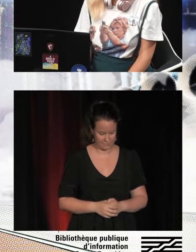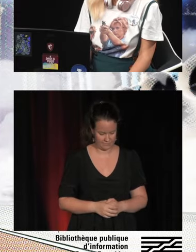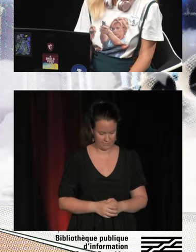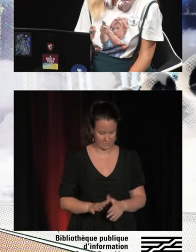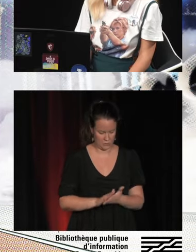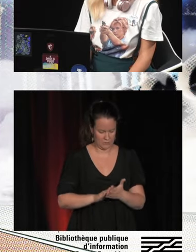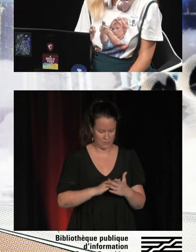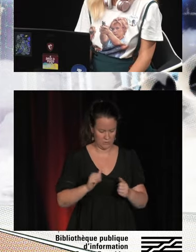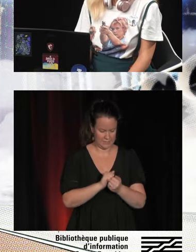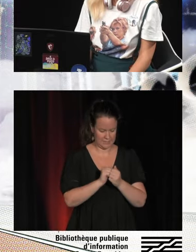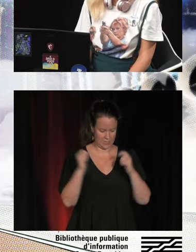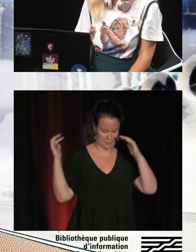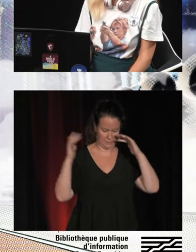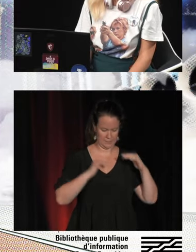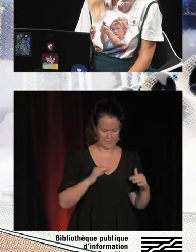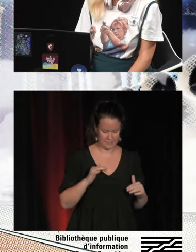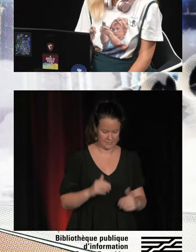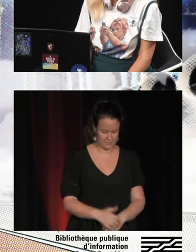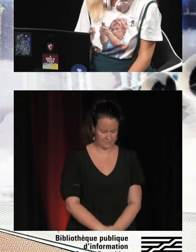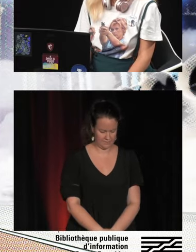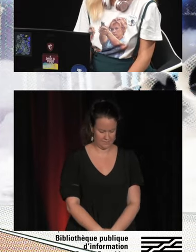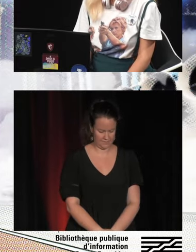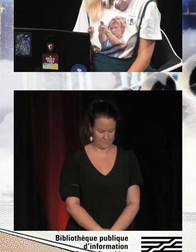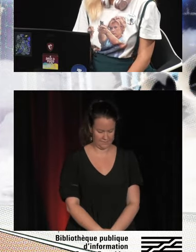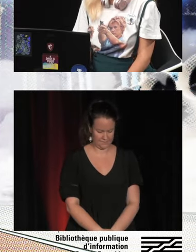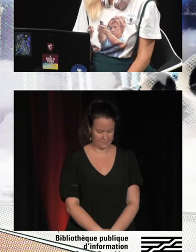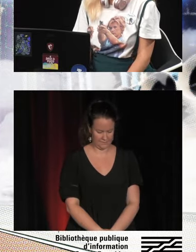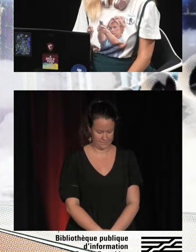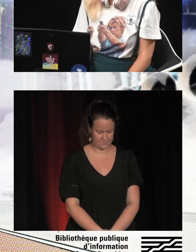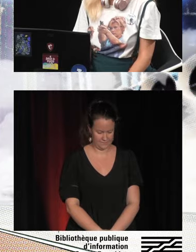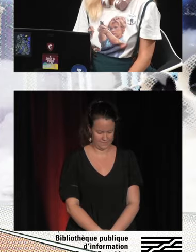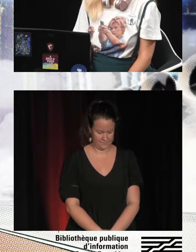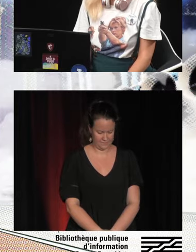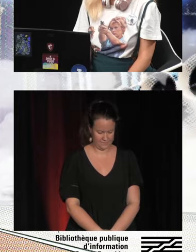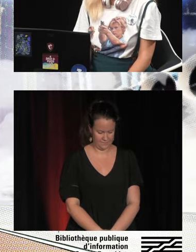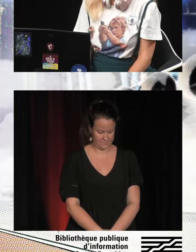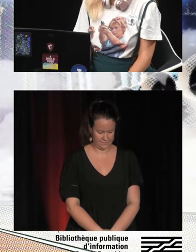Attends, parce que là, il y a de la neige qui va me tomber dessus et je ne veux pas. Voilà, c'est bon.